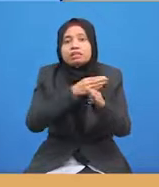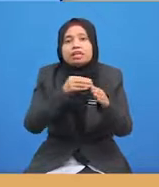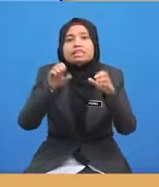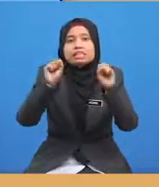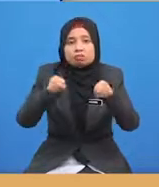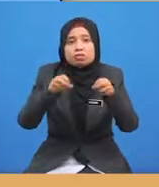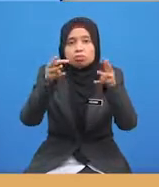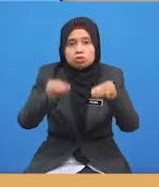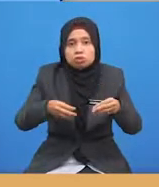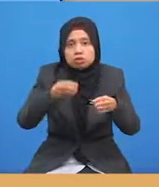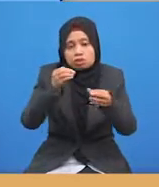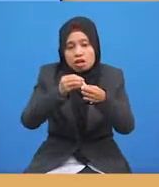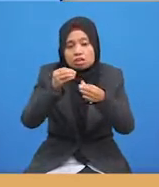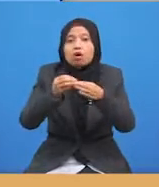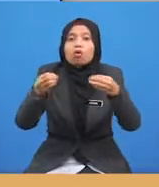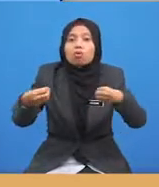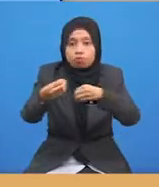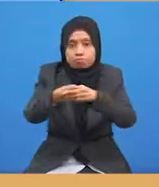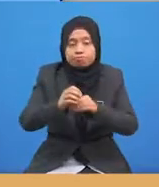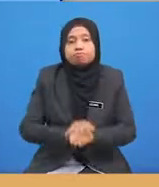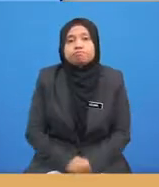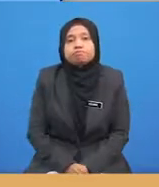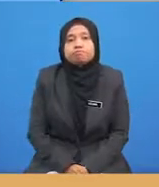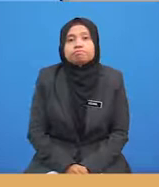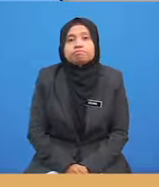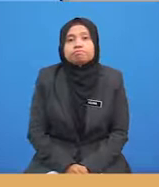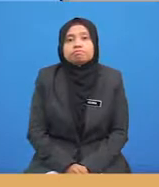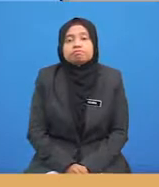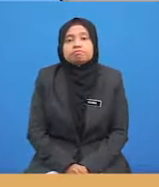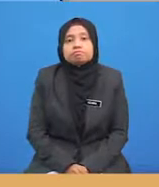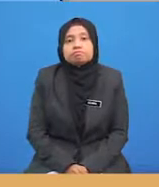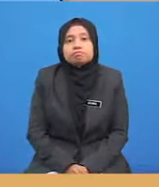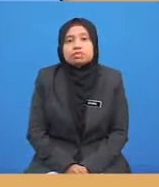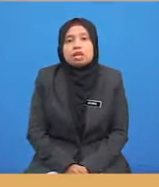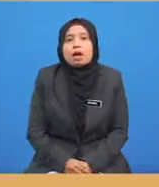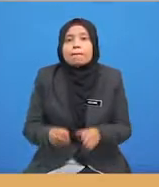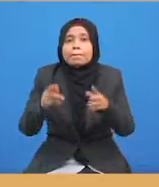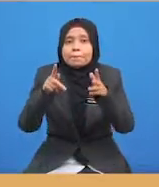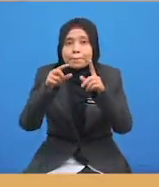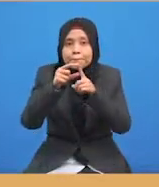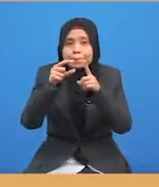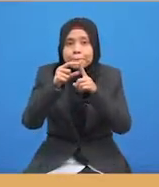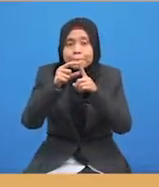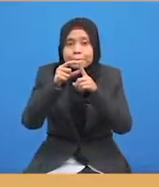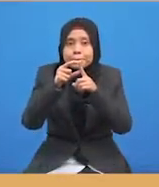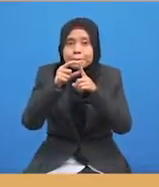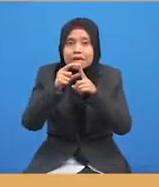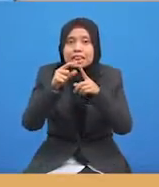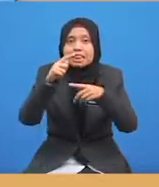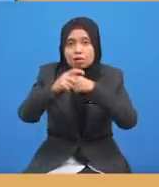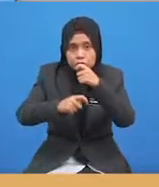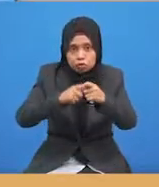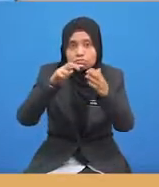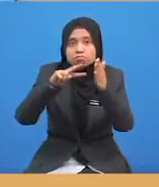kebolehan manusia atau organisasi. Perkataan tamadun menurut bahasa Arab